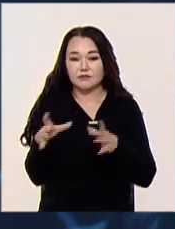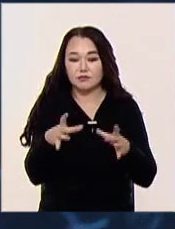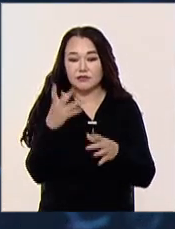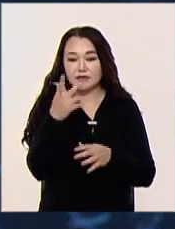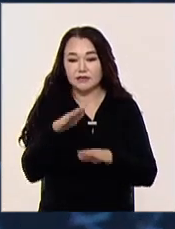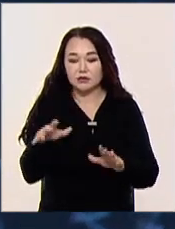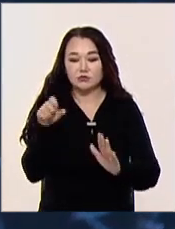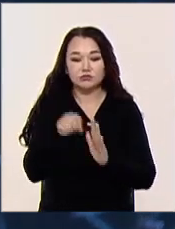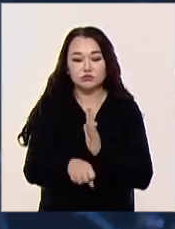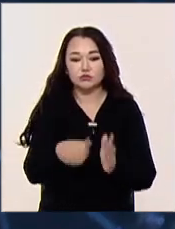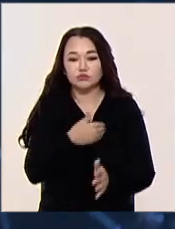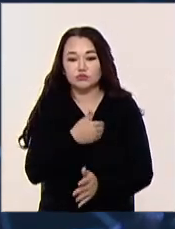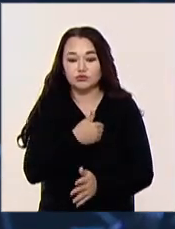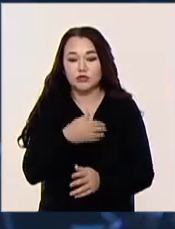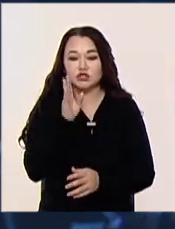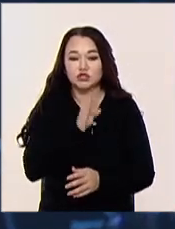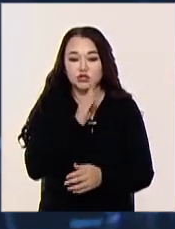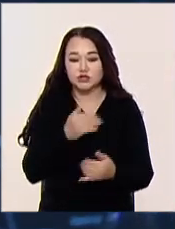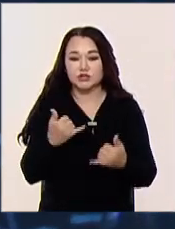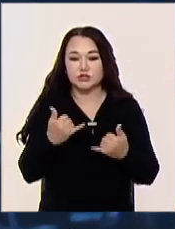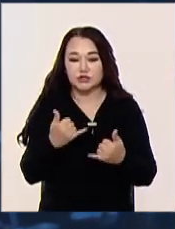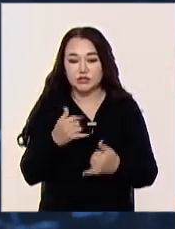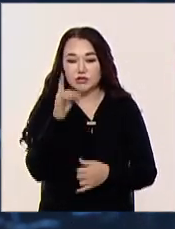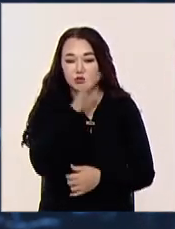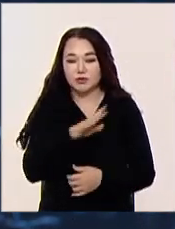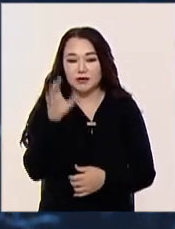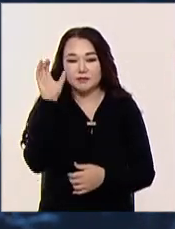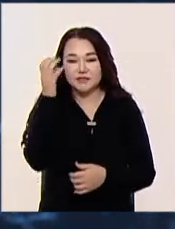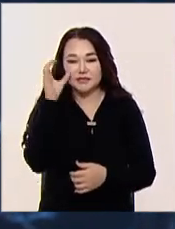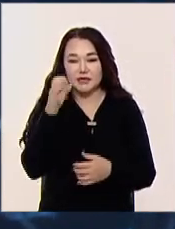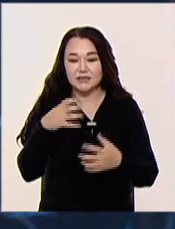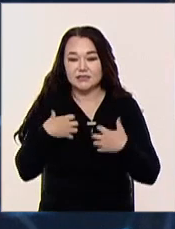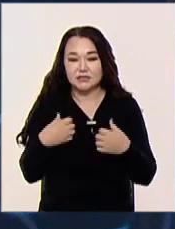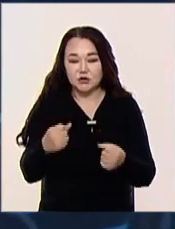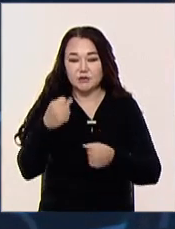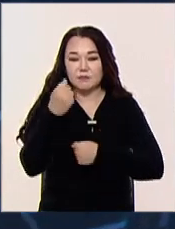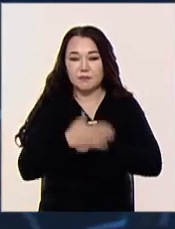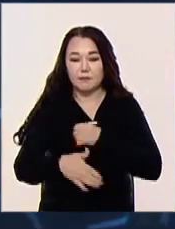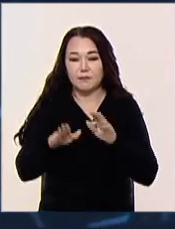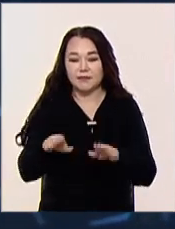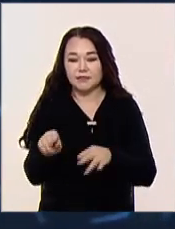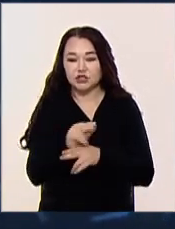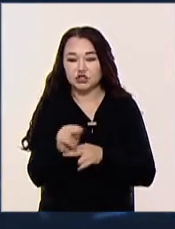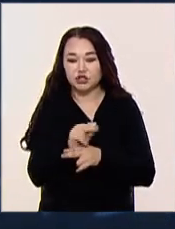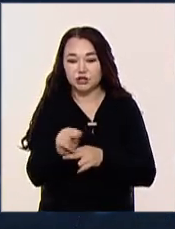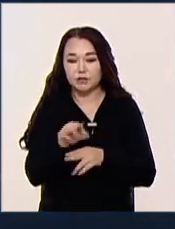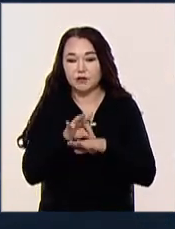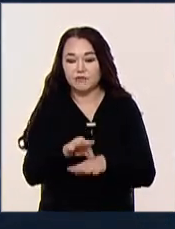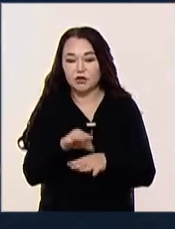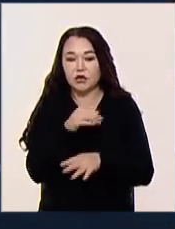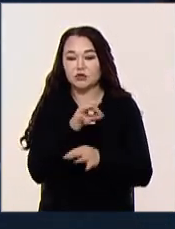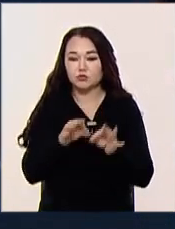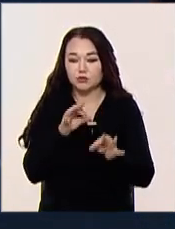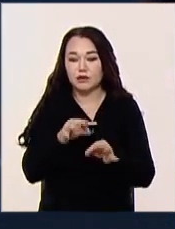батырып өлтіруге әрекет жасаған келінші қазір республикалық психикалық денсаулық орталығында ем қабылдауда. Сот медициналық